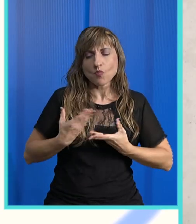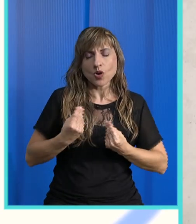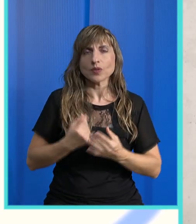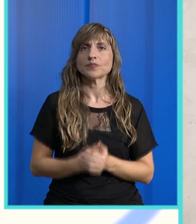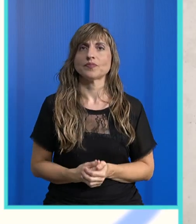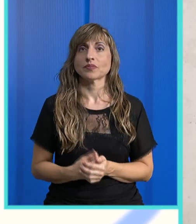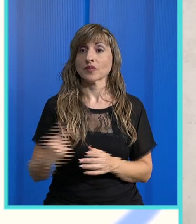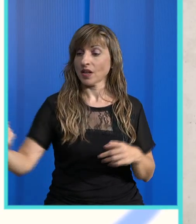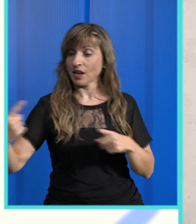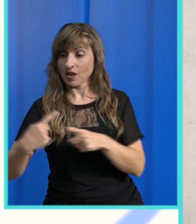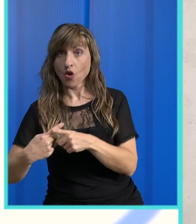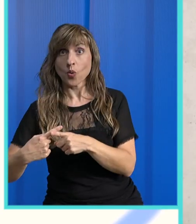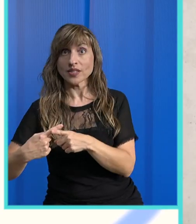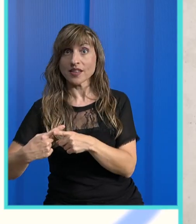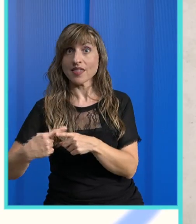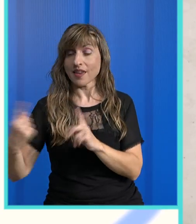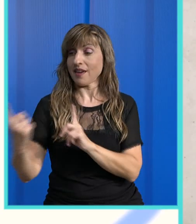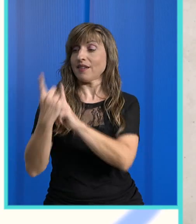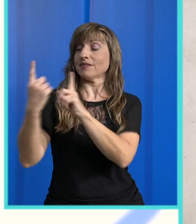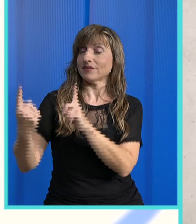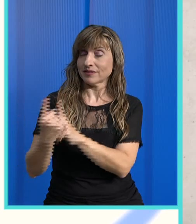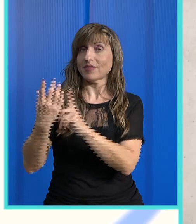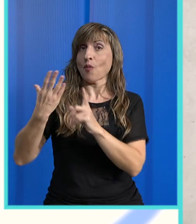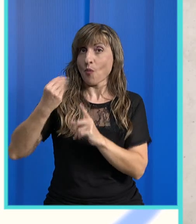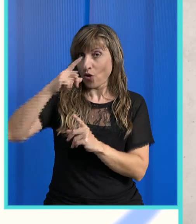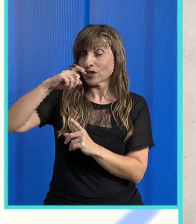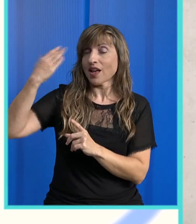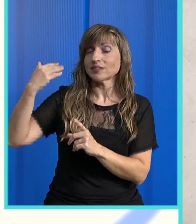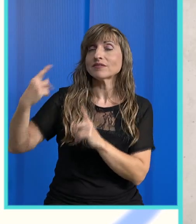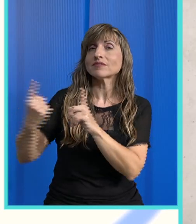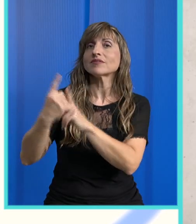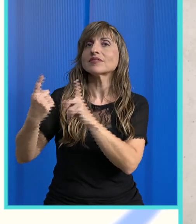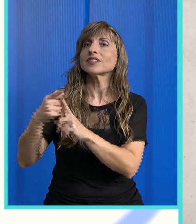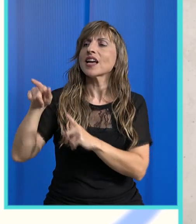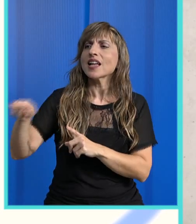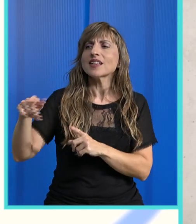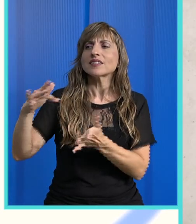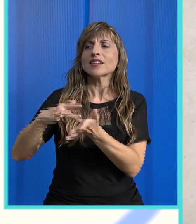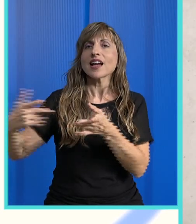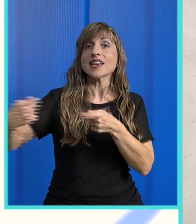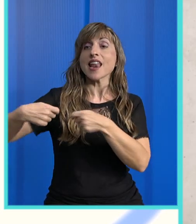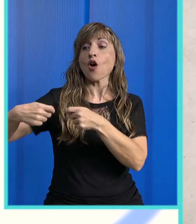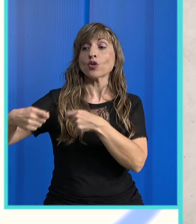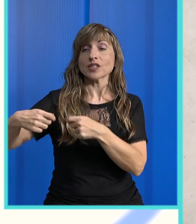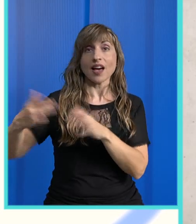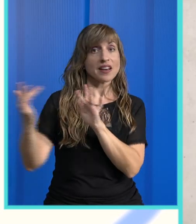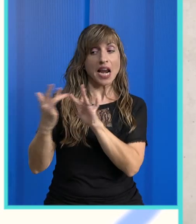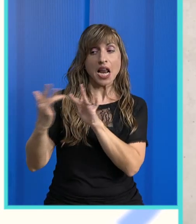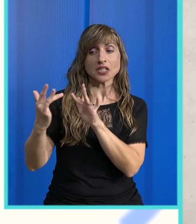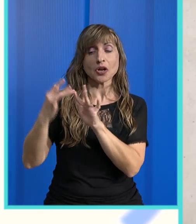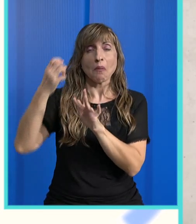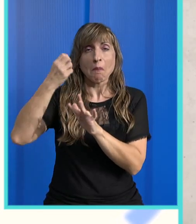ell era una mica el que negociava en nom del govern i la relació amb ell des'un punt de vista polític estava molt bé